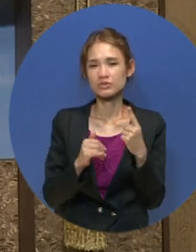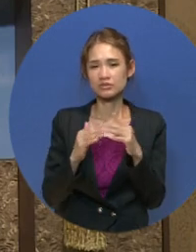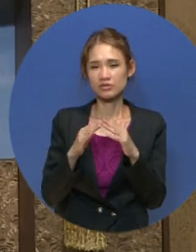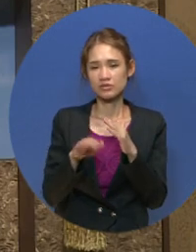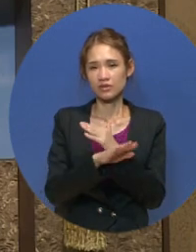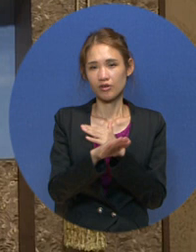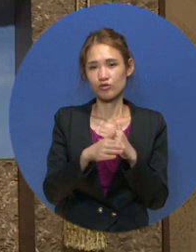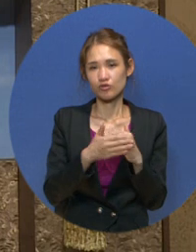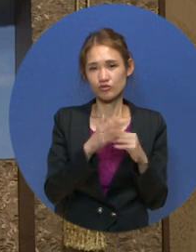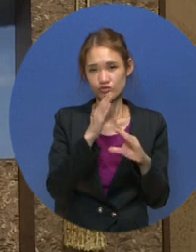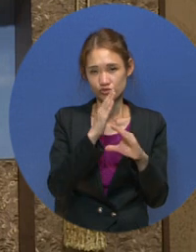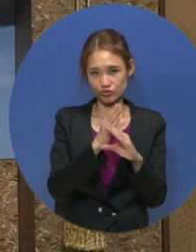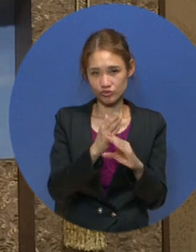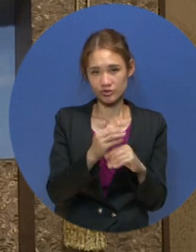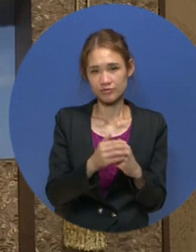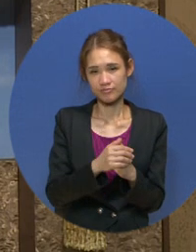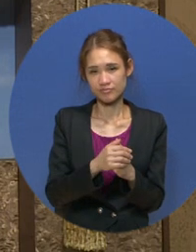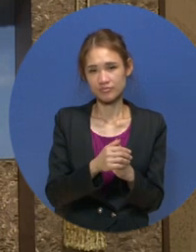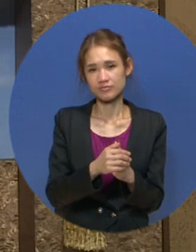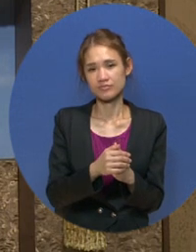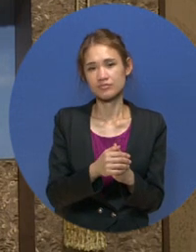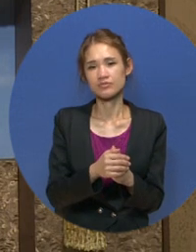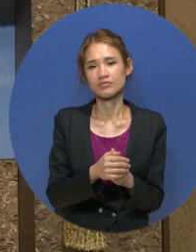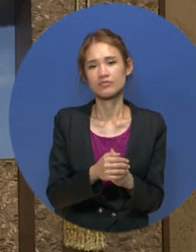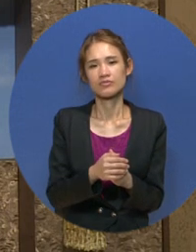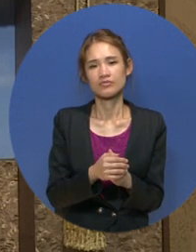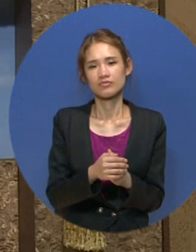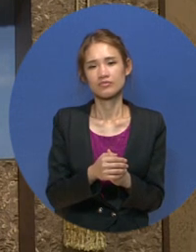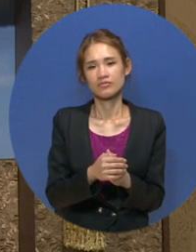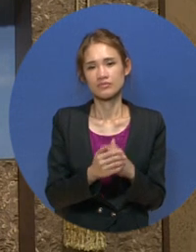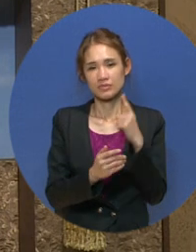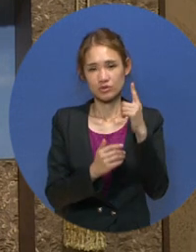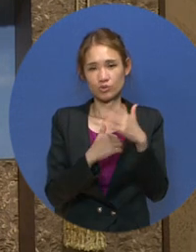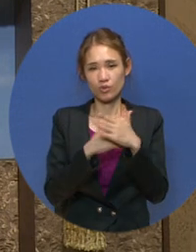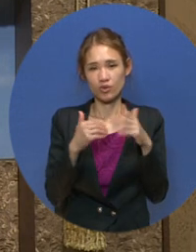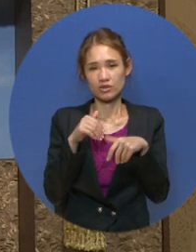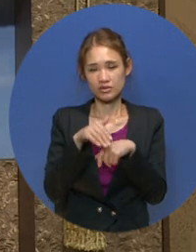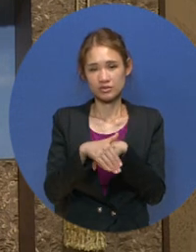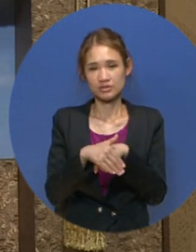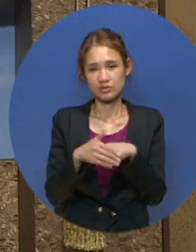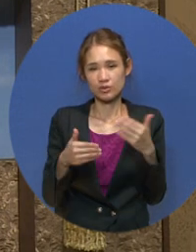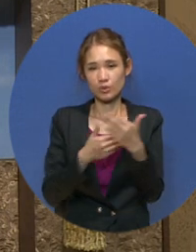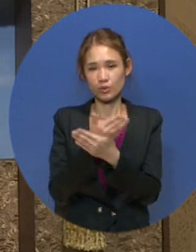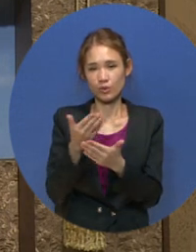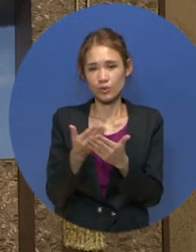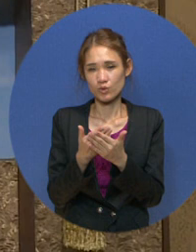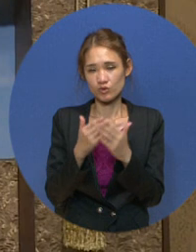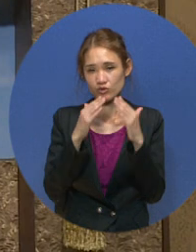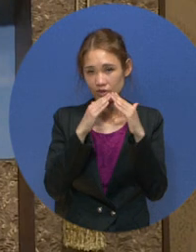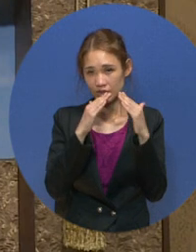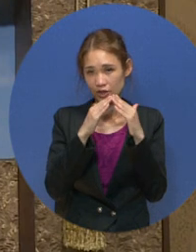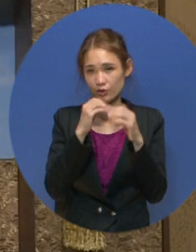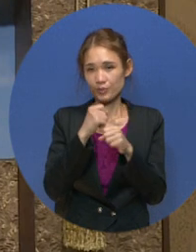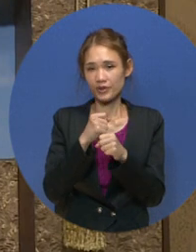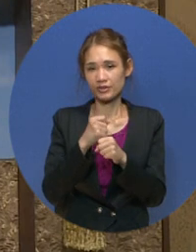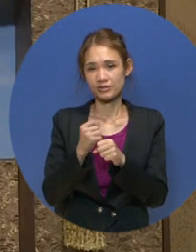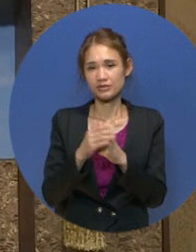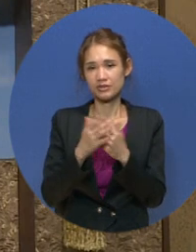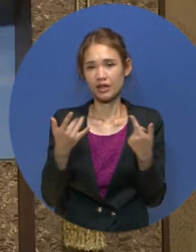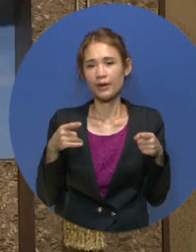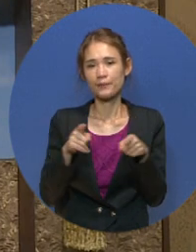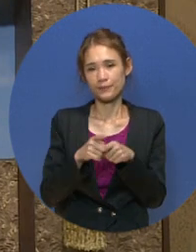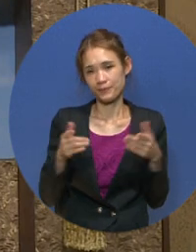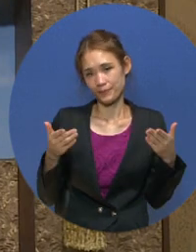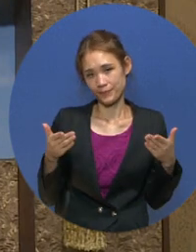1인 가구를 좀 중심으로 하는 원룸 형태의 쉐어하우스를 만들어서 함께